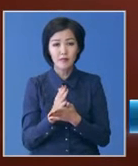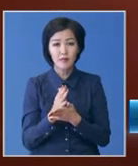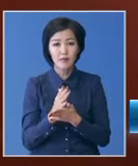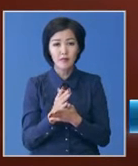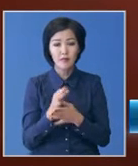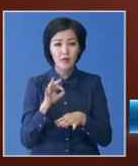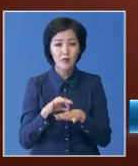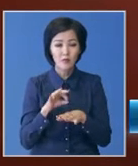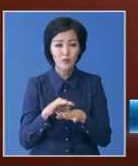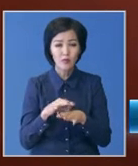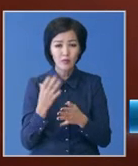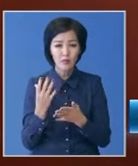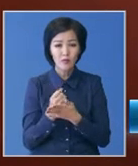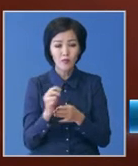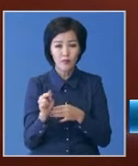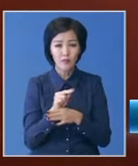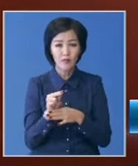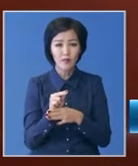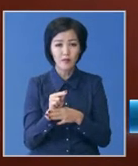ауруларын емделетін